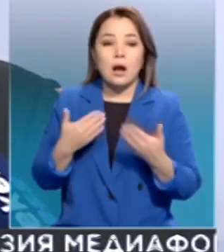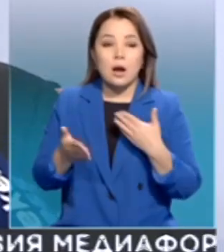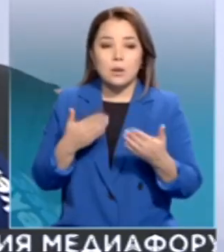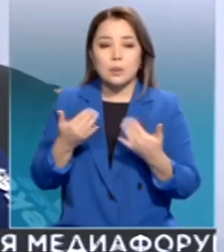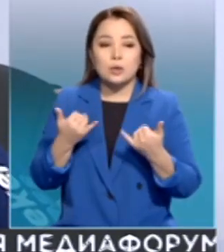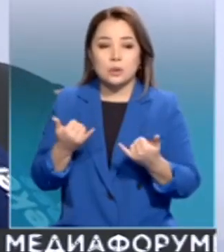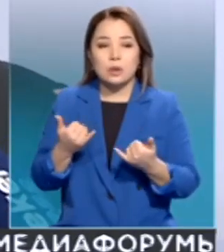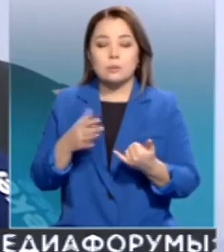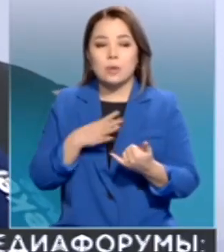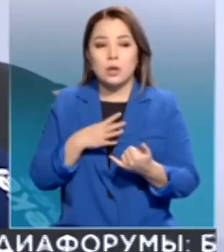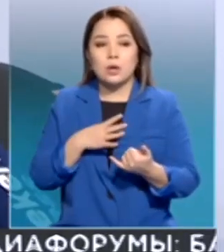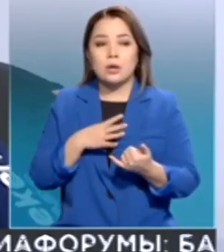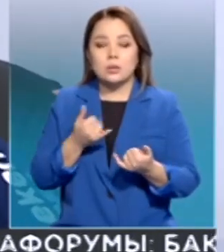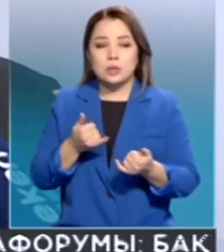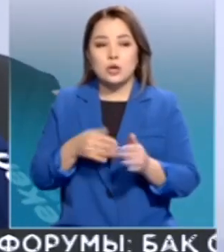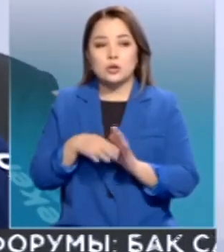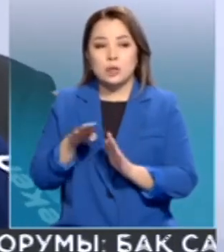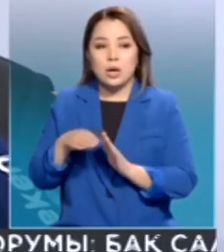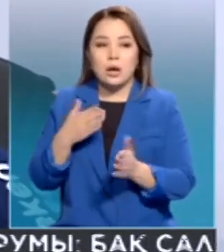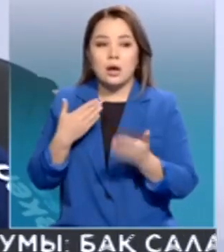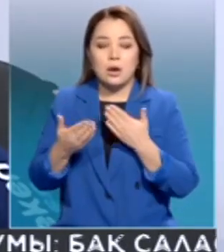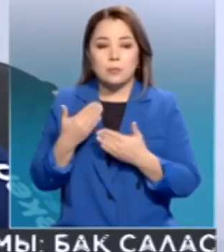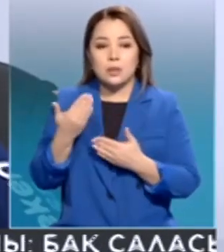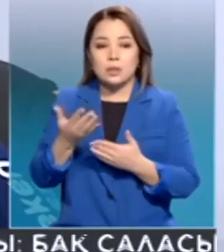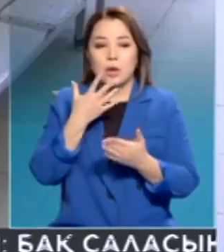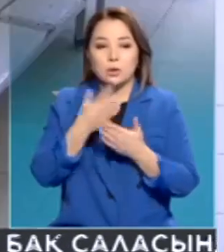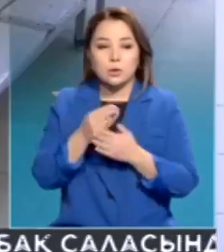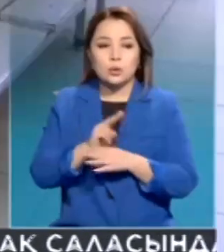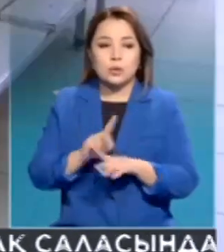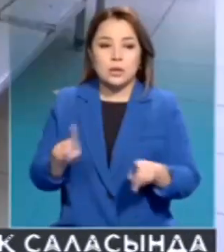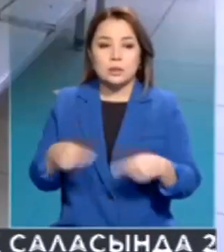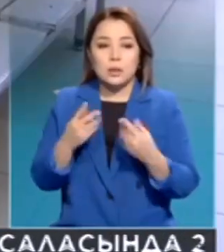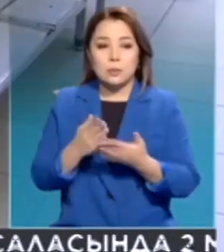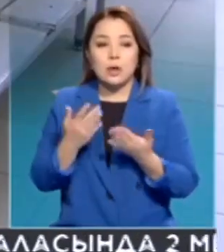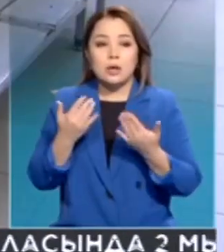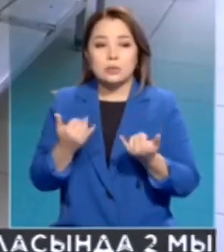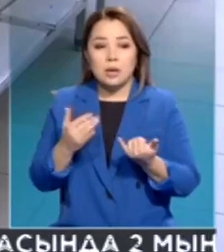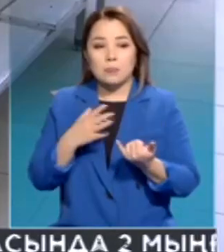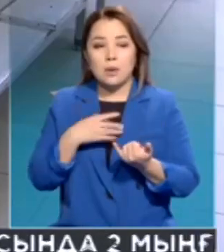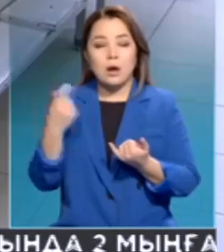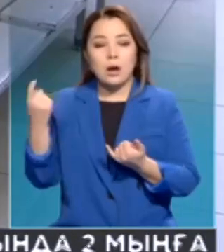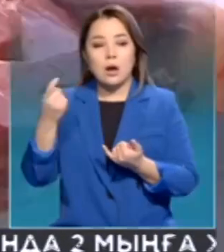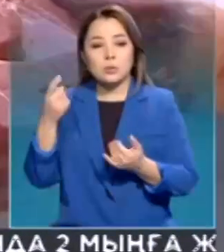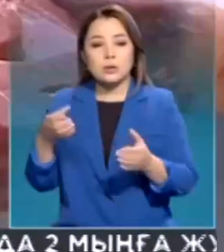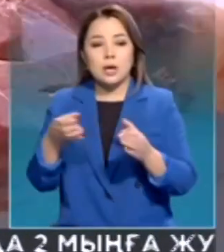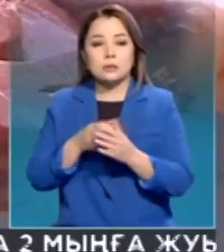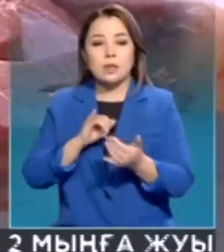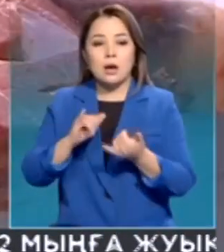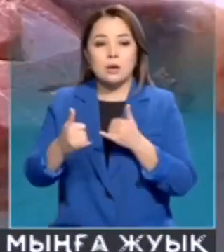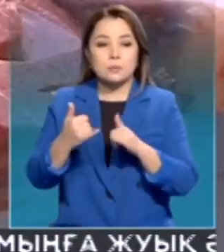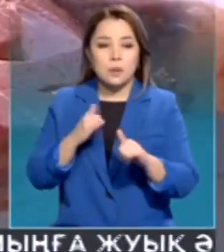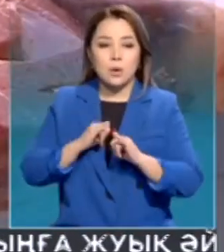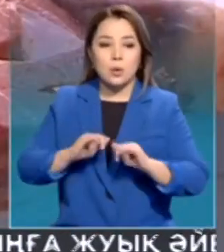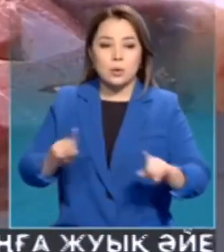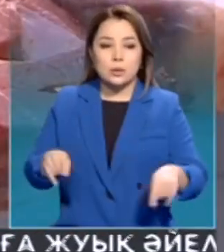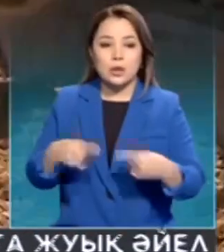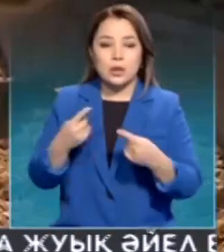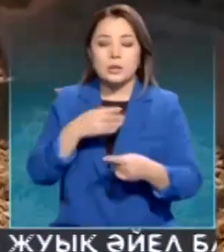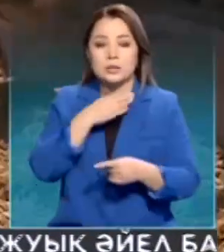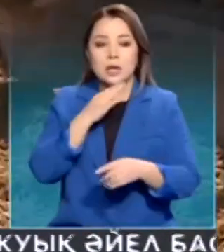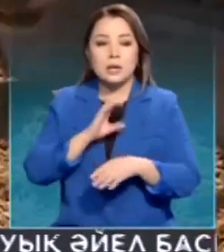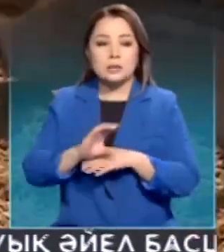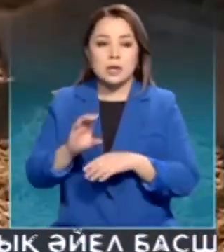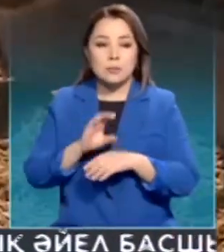қарым-қатынасы, қазір өңіраралық қарым-қатынастары дұрысталып отыр. Сонымен бірге агро салада алыс-беріс көлемі артып, биыл ет